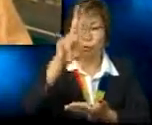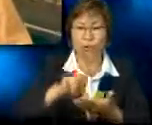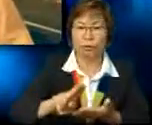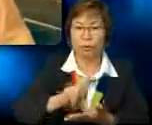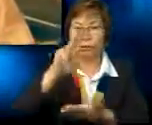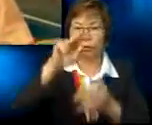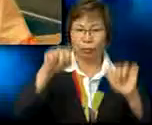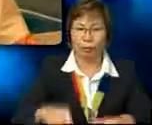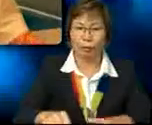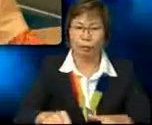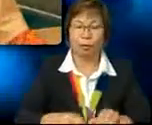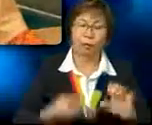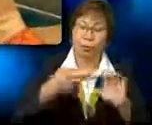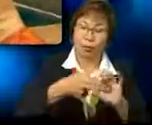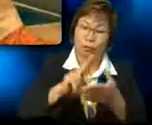yang boleh